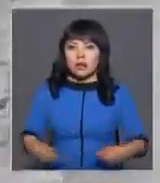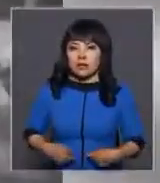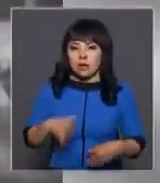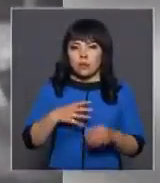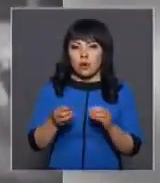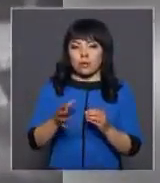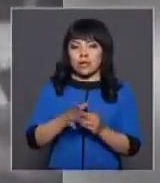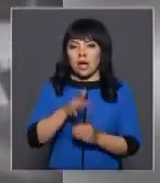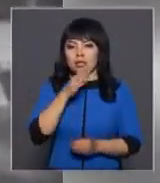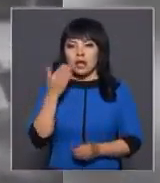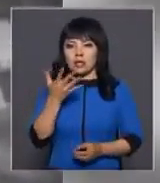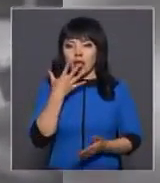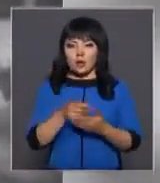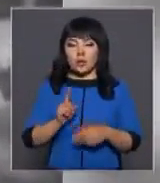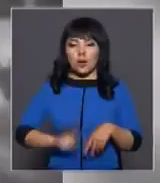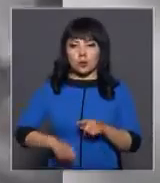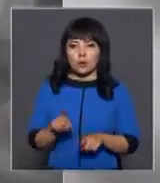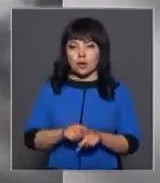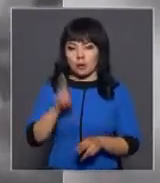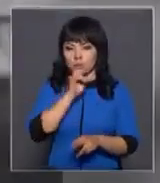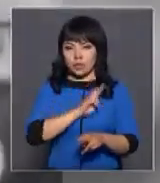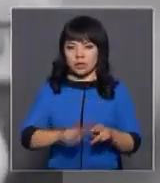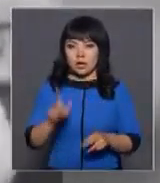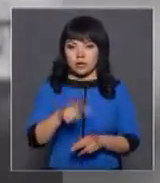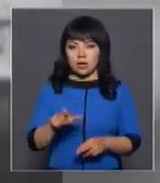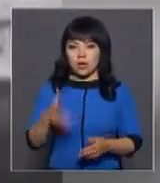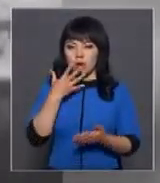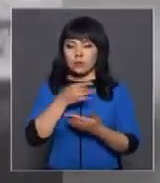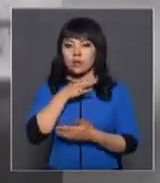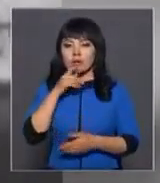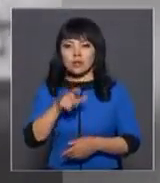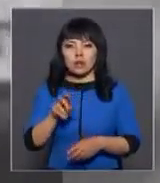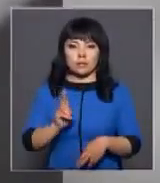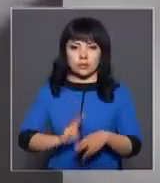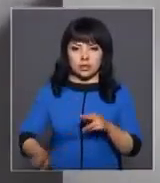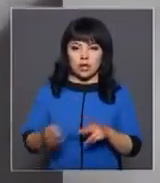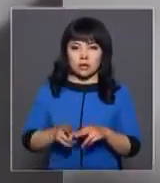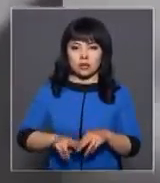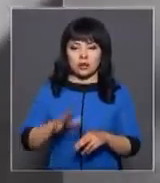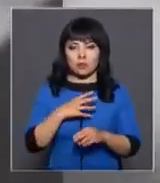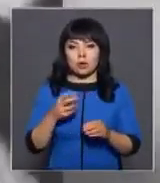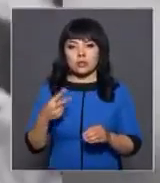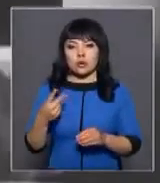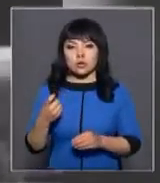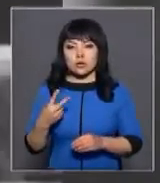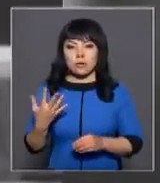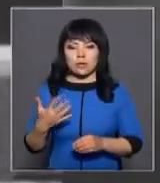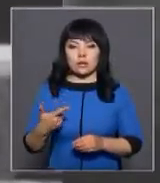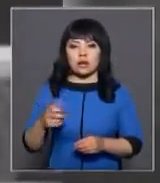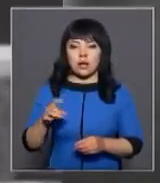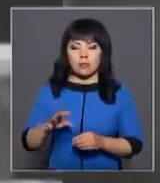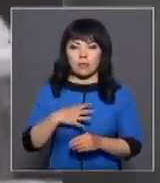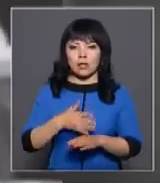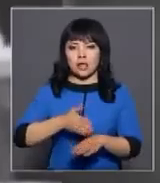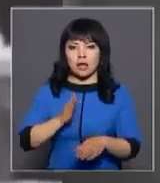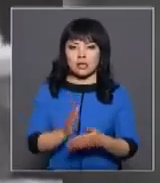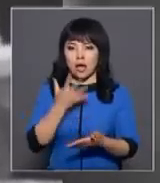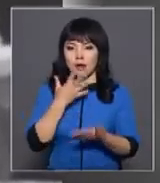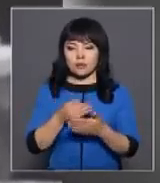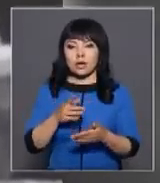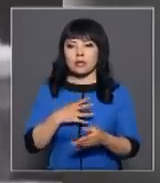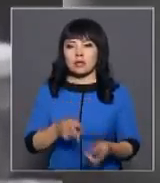жастағы қаршадай қыз барлық туған туыстарынан айырылды. Күніне 125 грамм қарынан берілетін. Бір күні сол бір үзім нанды үйге